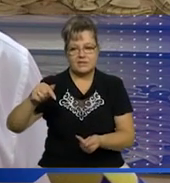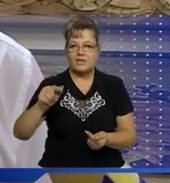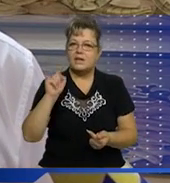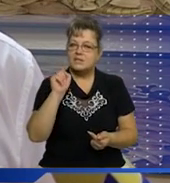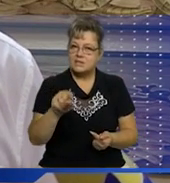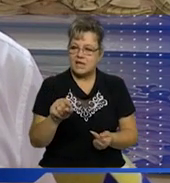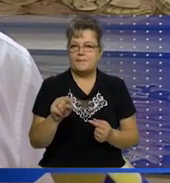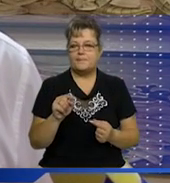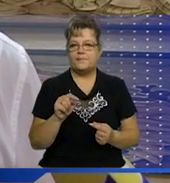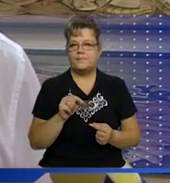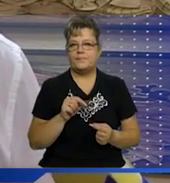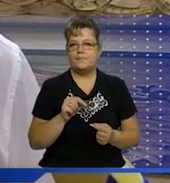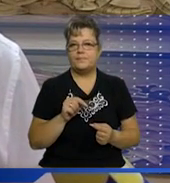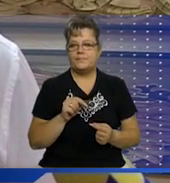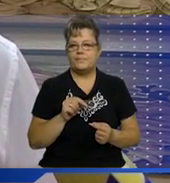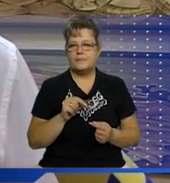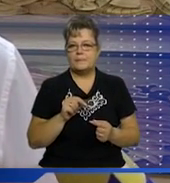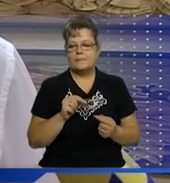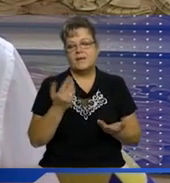законодательства, и, соответственно, те